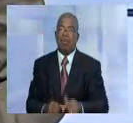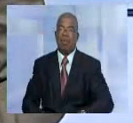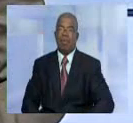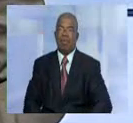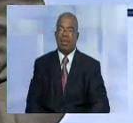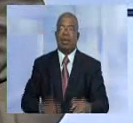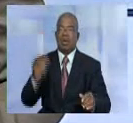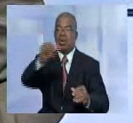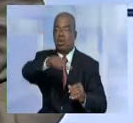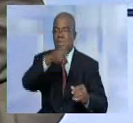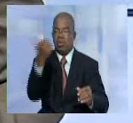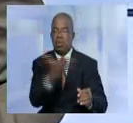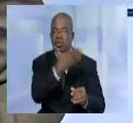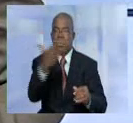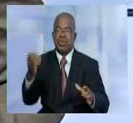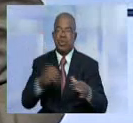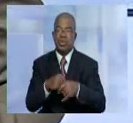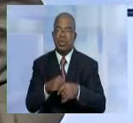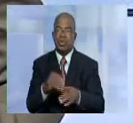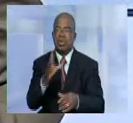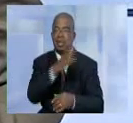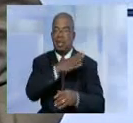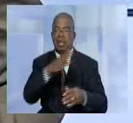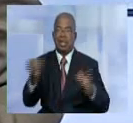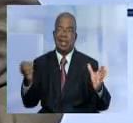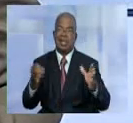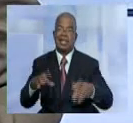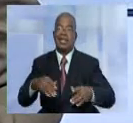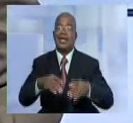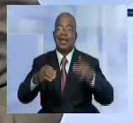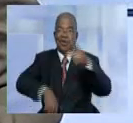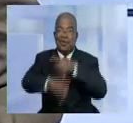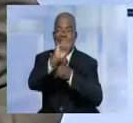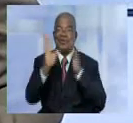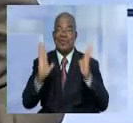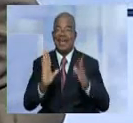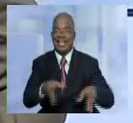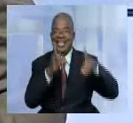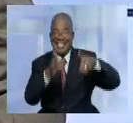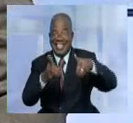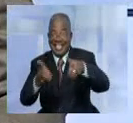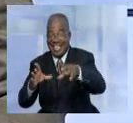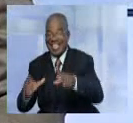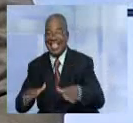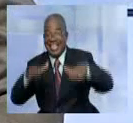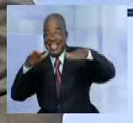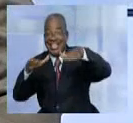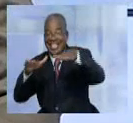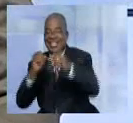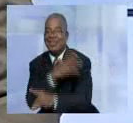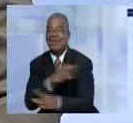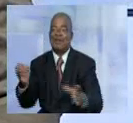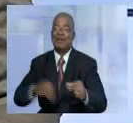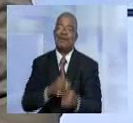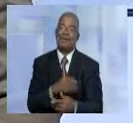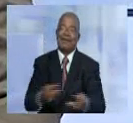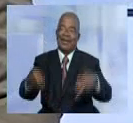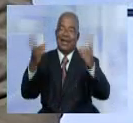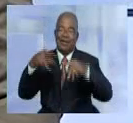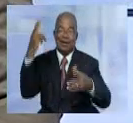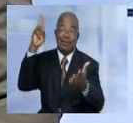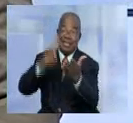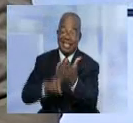Autre sujet, le célèbre footballeur ivoirien Didier Drogba s'est offert hier lundi 5% des parts de marché de